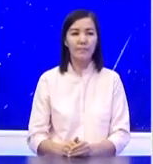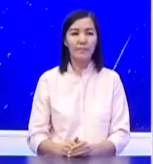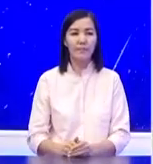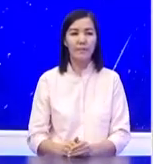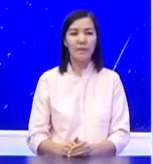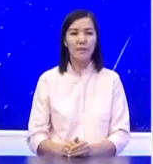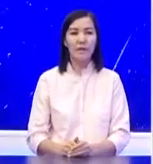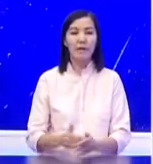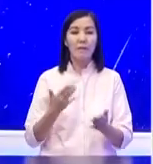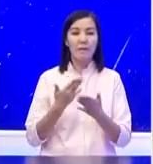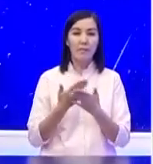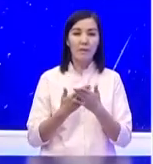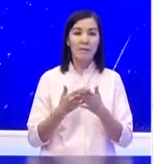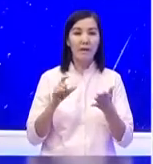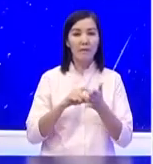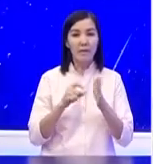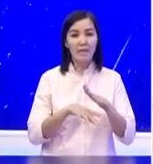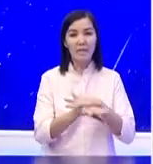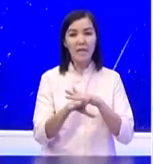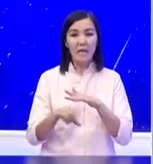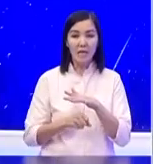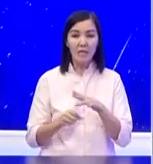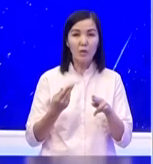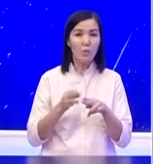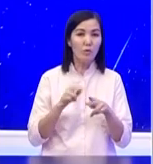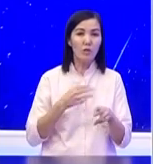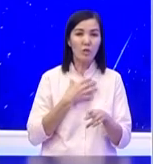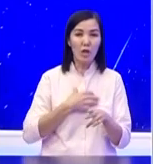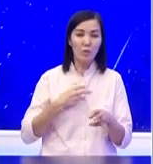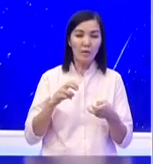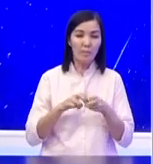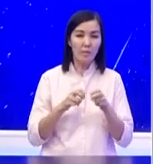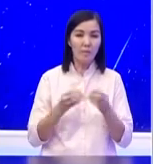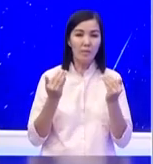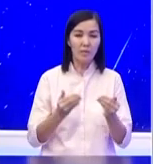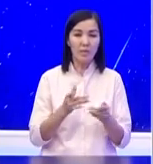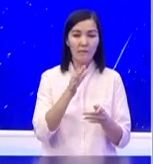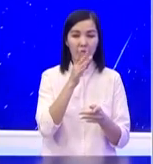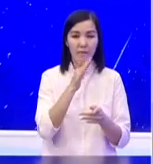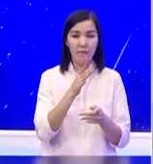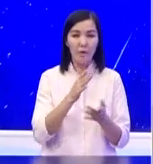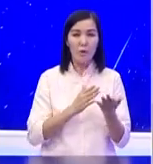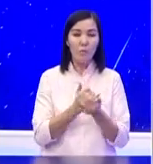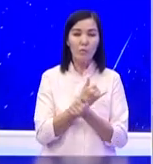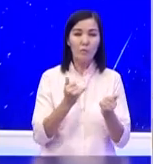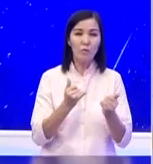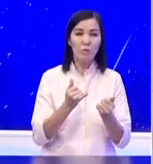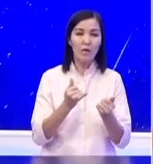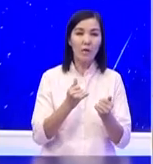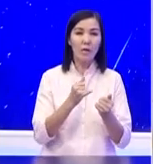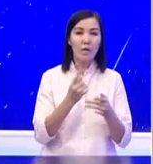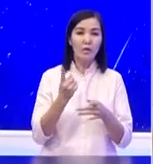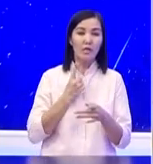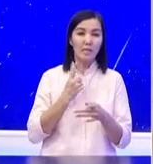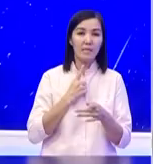Имущественные преступления, в том числе квартирные кражи, это, пожалуй, одна из актуальных проблем нынешнего времени. Потому услуги частных охранных агентств